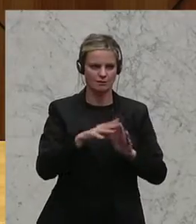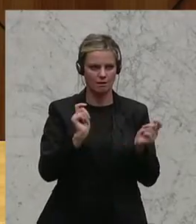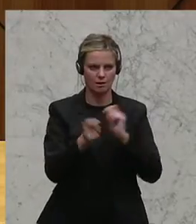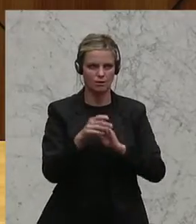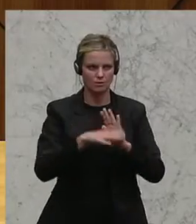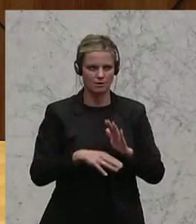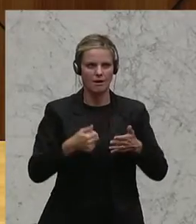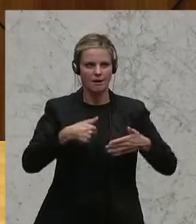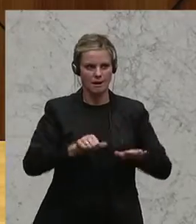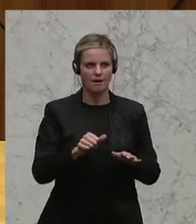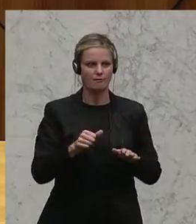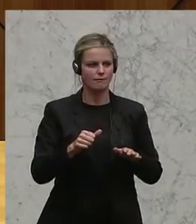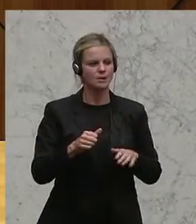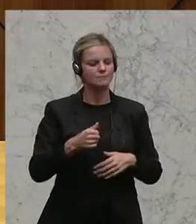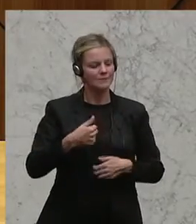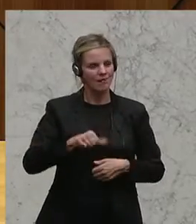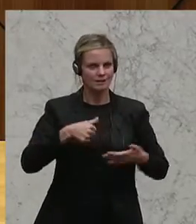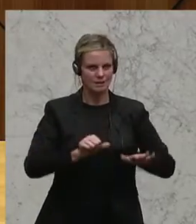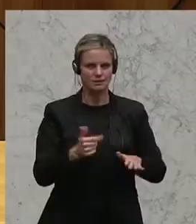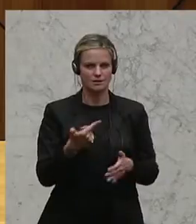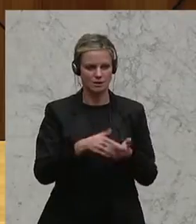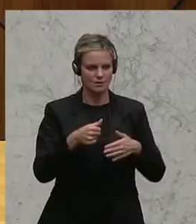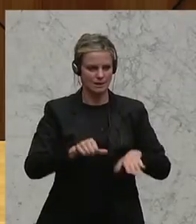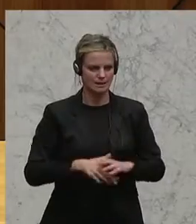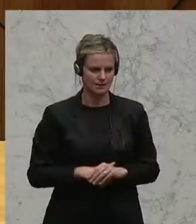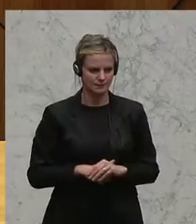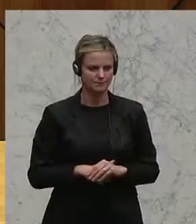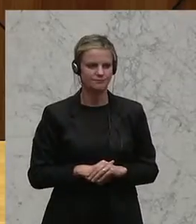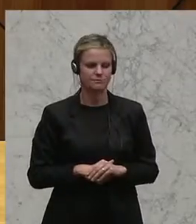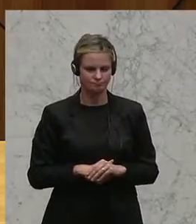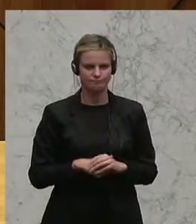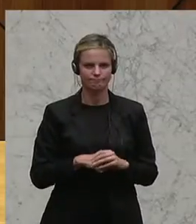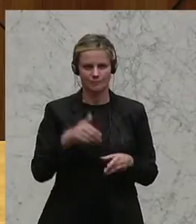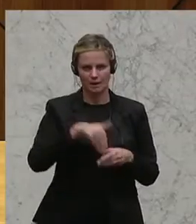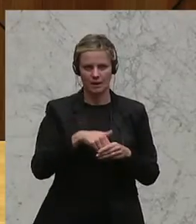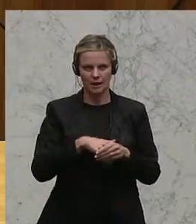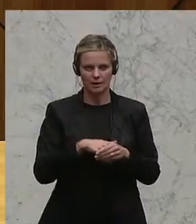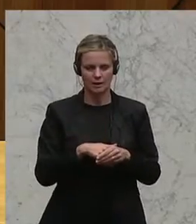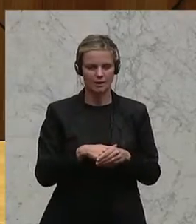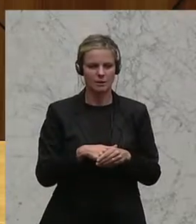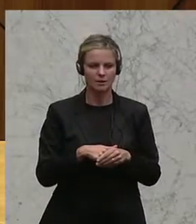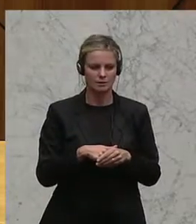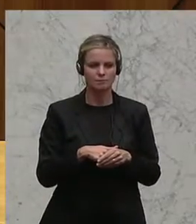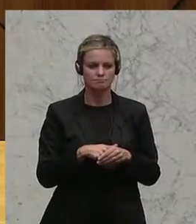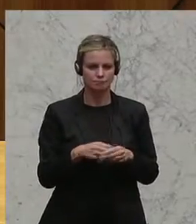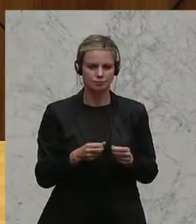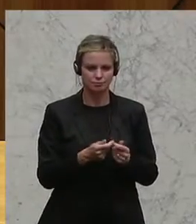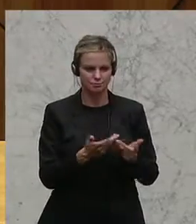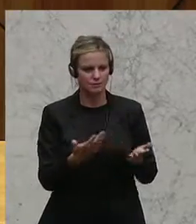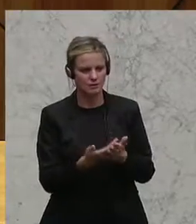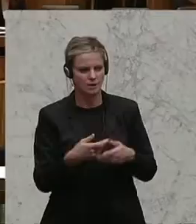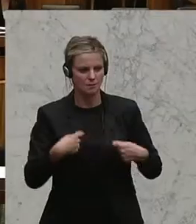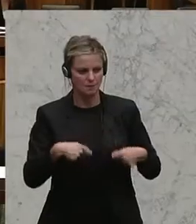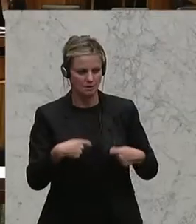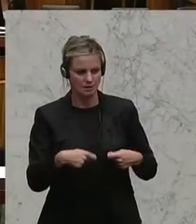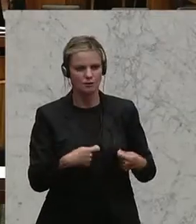2016, 1167 der Beilagen. Aufgrund des Umfangs haben wir mit dem Herrn Präsidenten bzw.